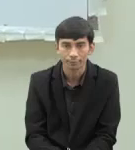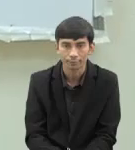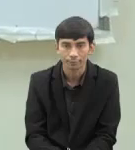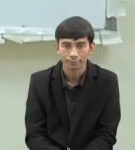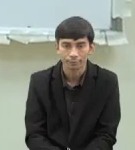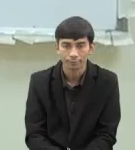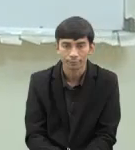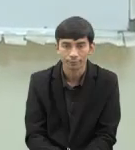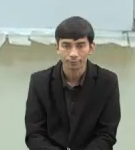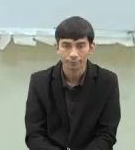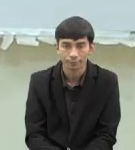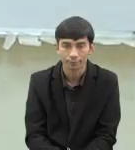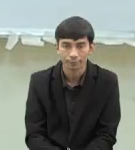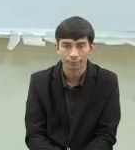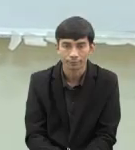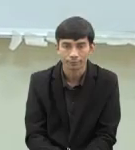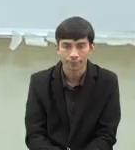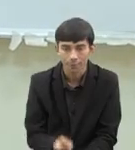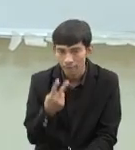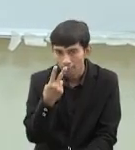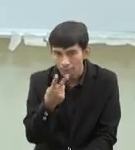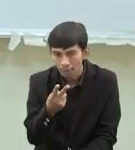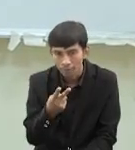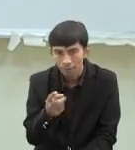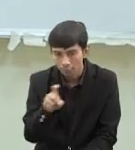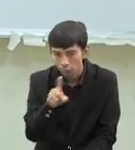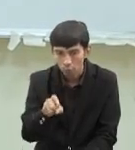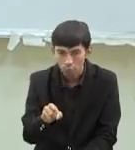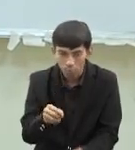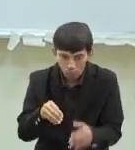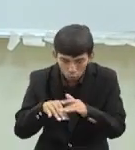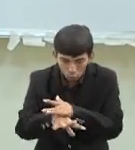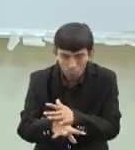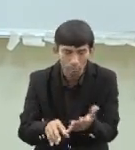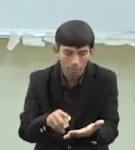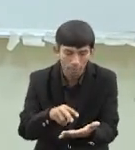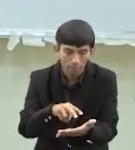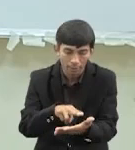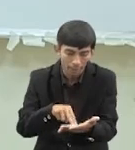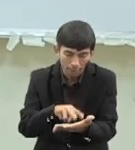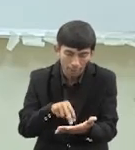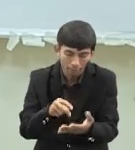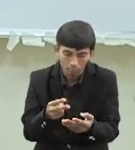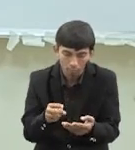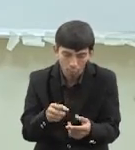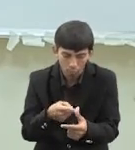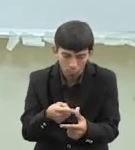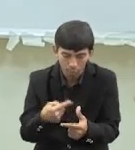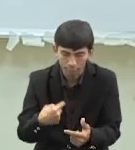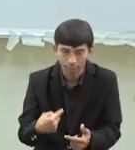con khơi miền sầm nụ chẳng sầm con cho rùm an một nẹt cừu cốn cho rùm an một nẹt cừu